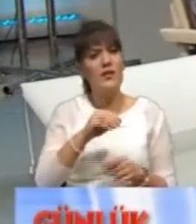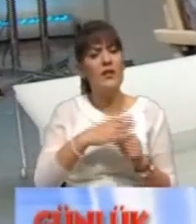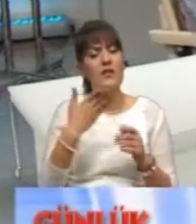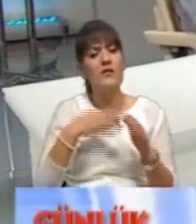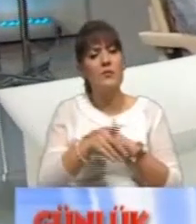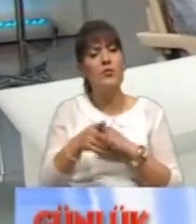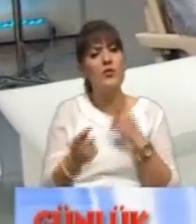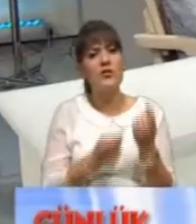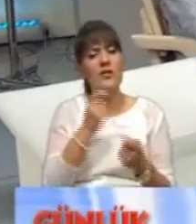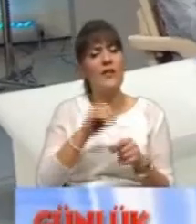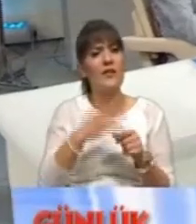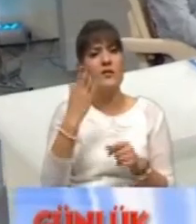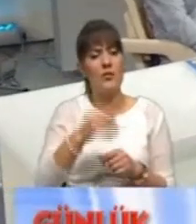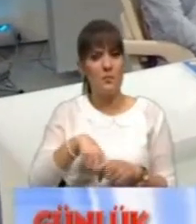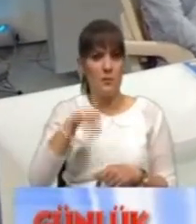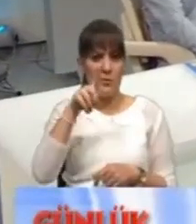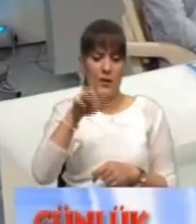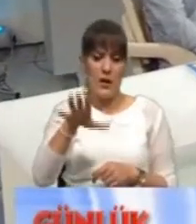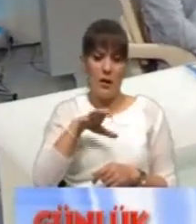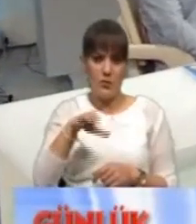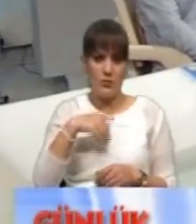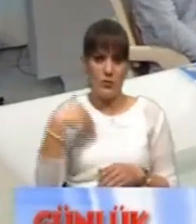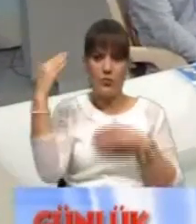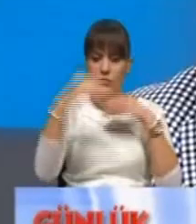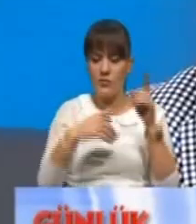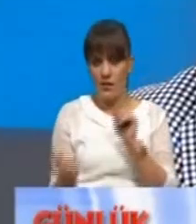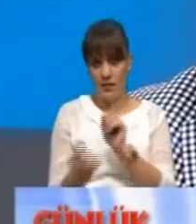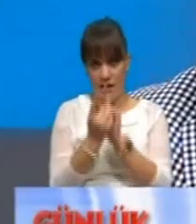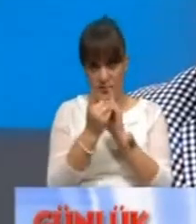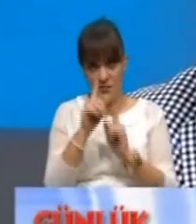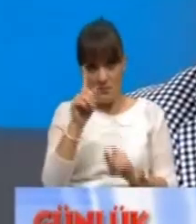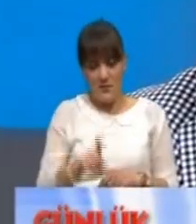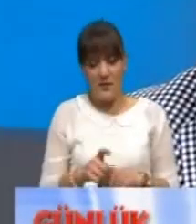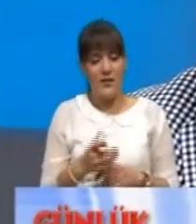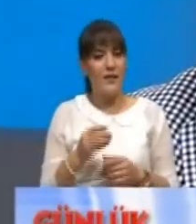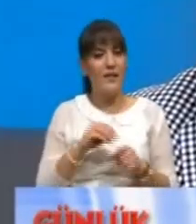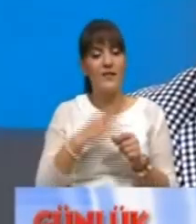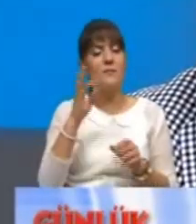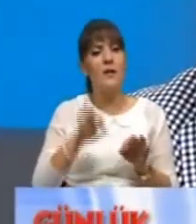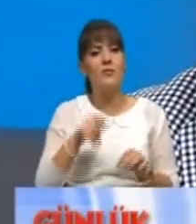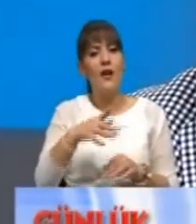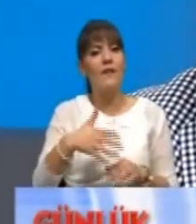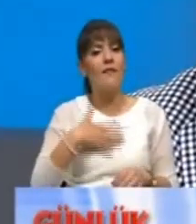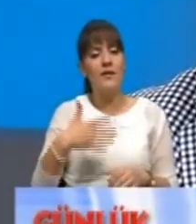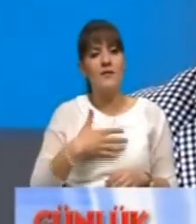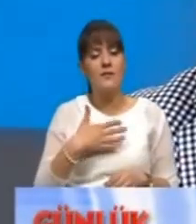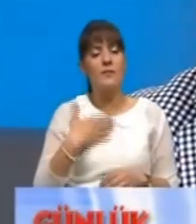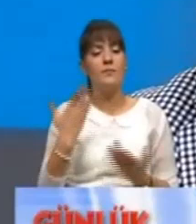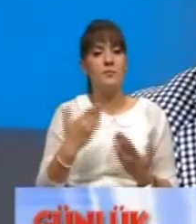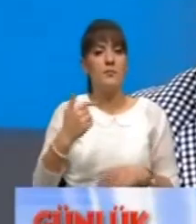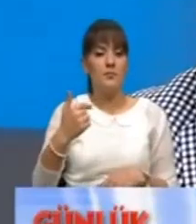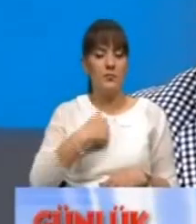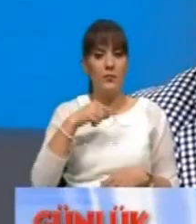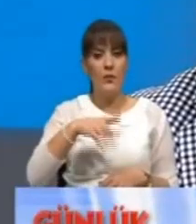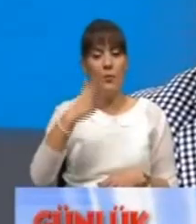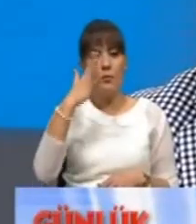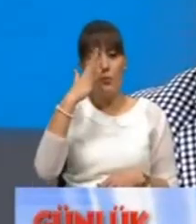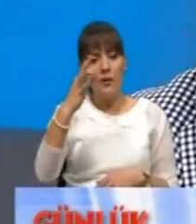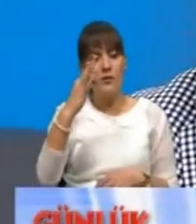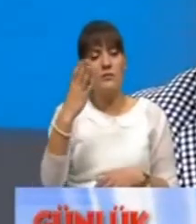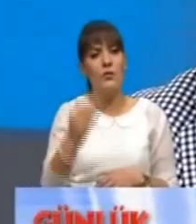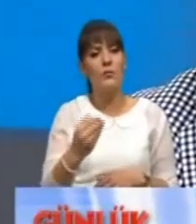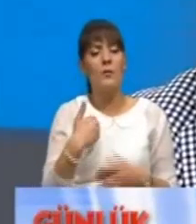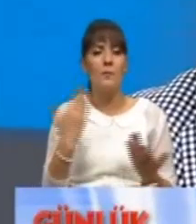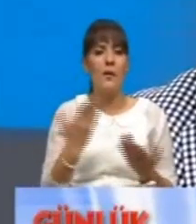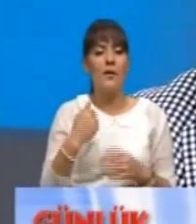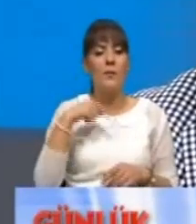nasıl girdiniz bu işe, nasıl oldu? Evet. Bir gün bir kaplumbağayla yüzerken suda nasıl başladı? Aslında tabii benim şu an profesör olmam